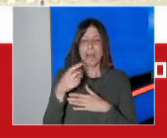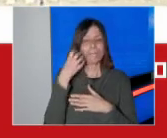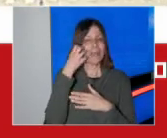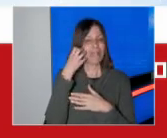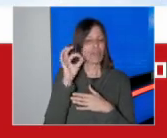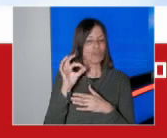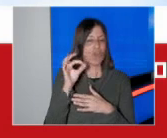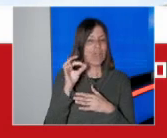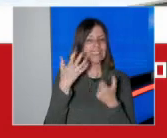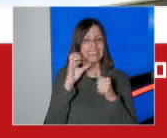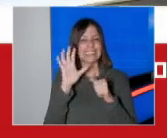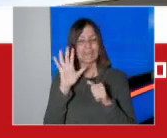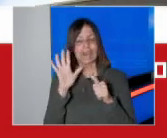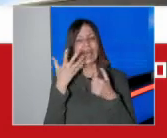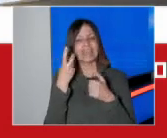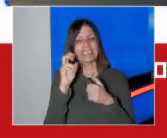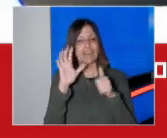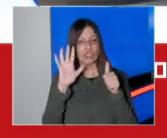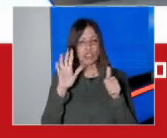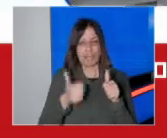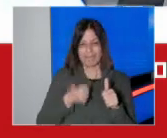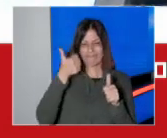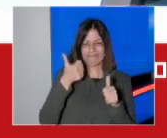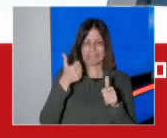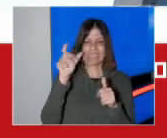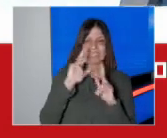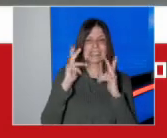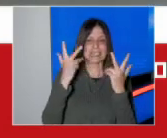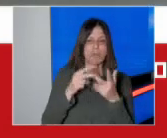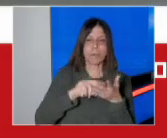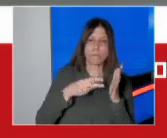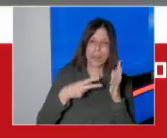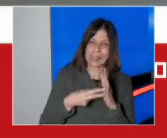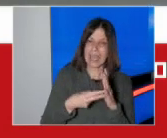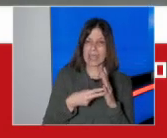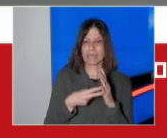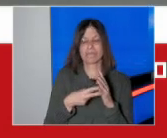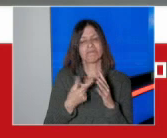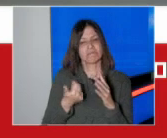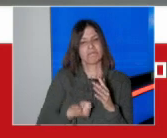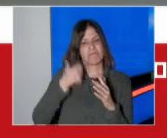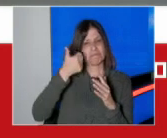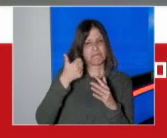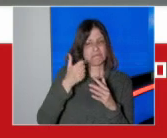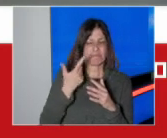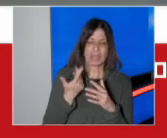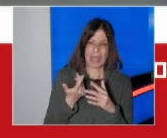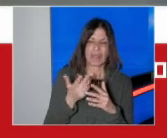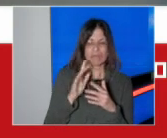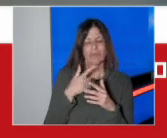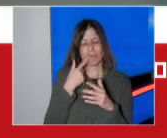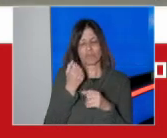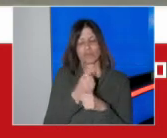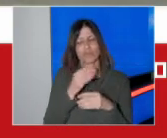26 אישי ציבור, מפוליטיקאים, מנהיגי מחאות ואפילו מנכלי משרדים. כמובן, בתחקיר נטען כי נעשה